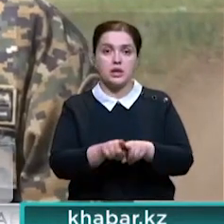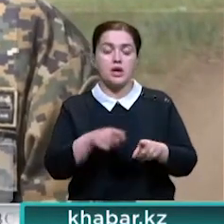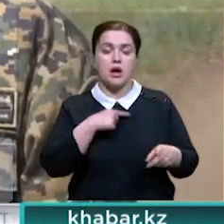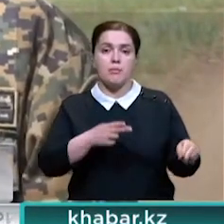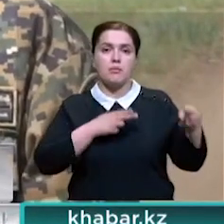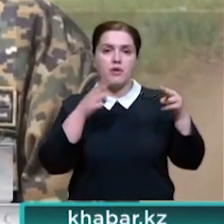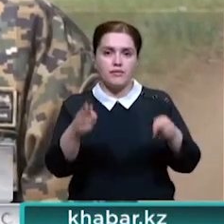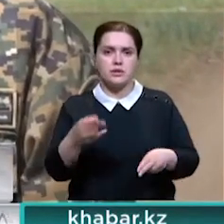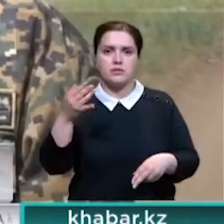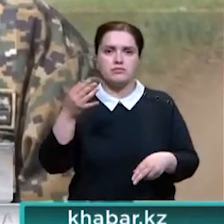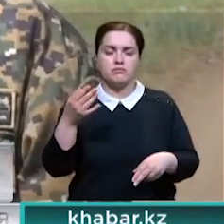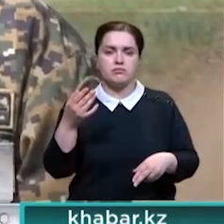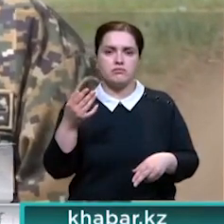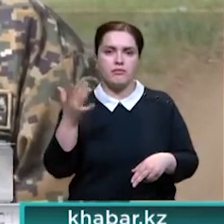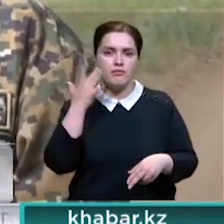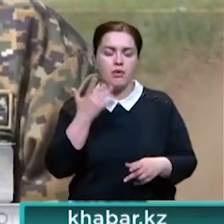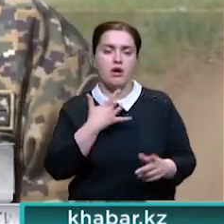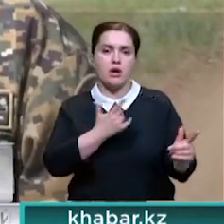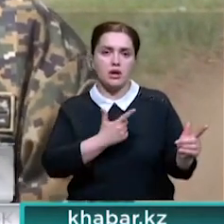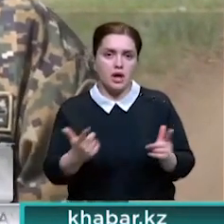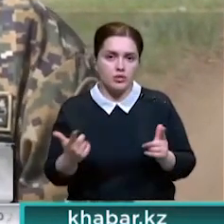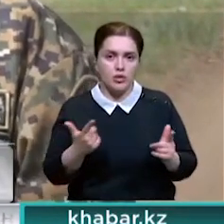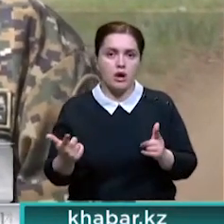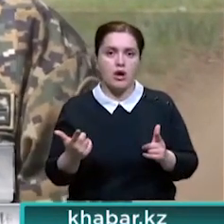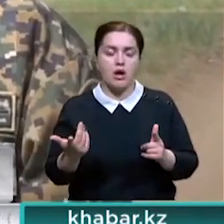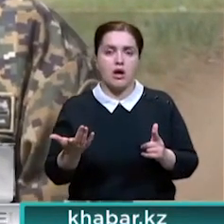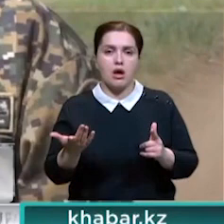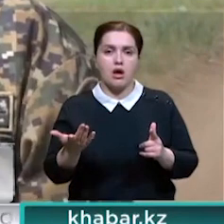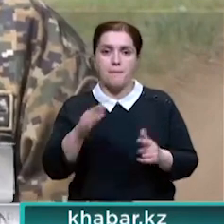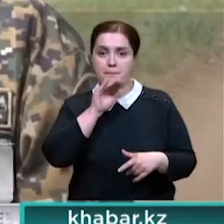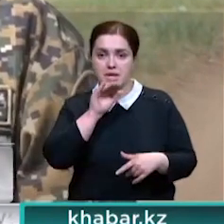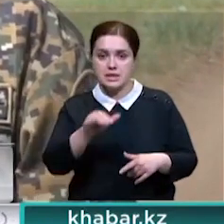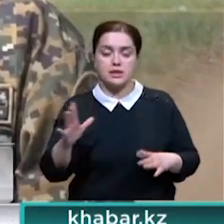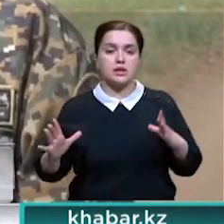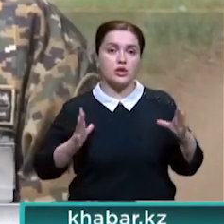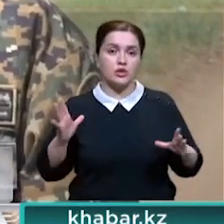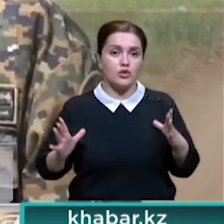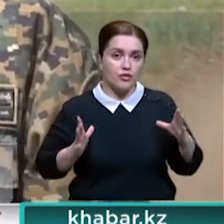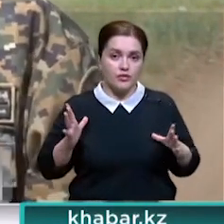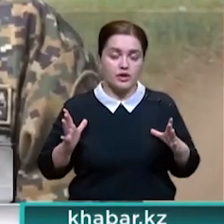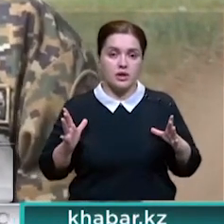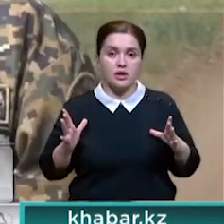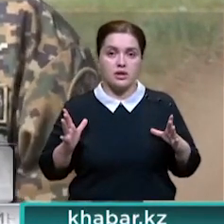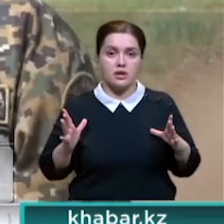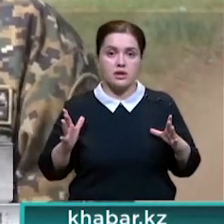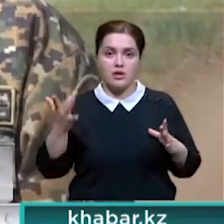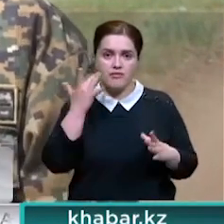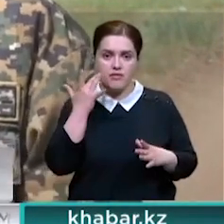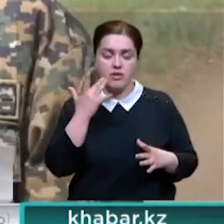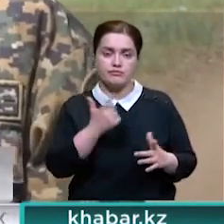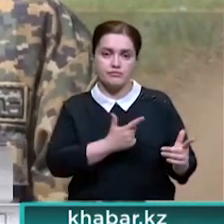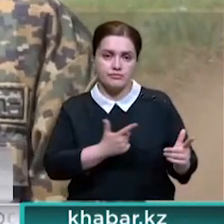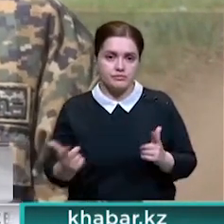нас нередко, потому что мы готовимся. Проводится профессиональная тренировка постоянная. В постоянном напряжении,